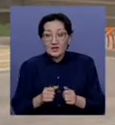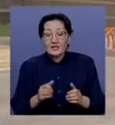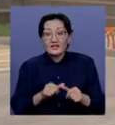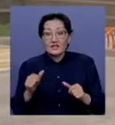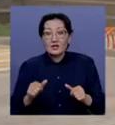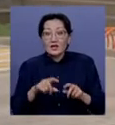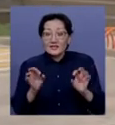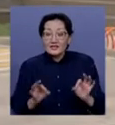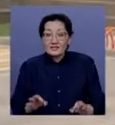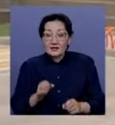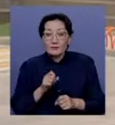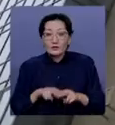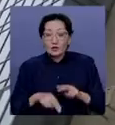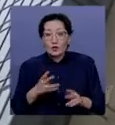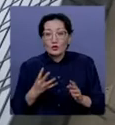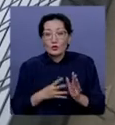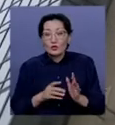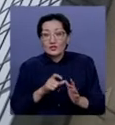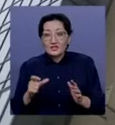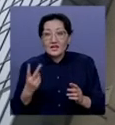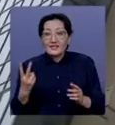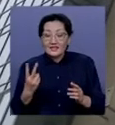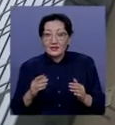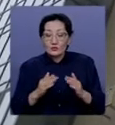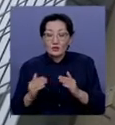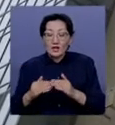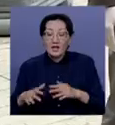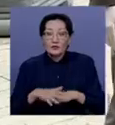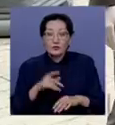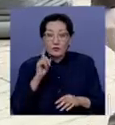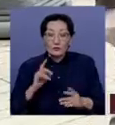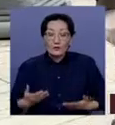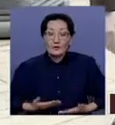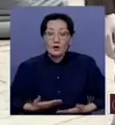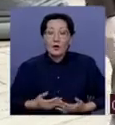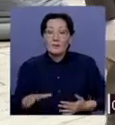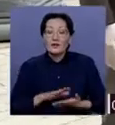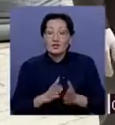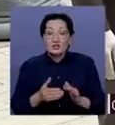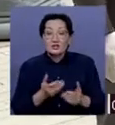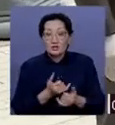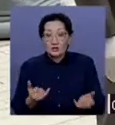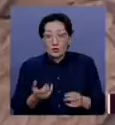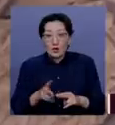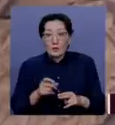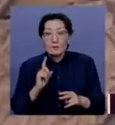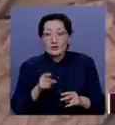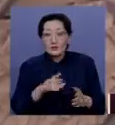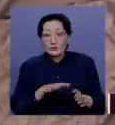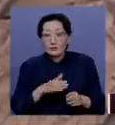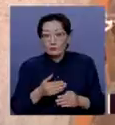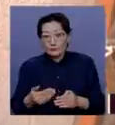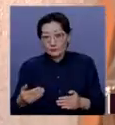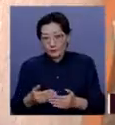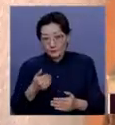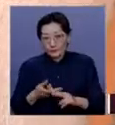ерекше дизайнмен жасалған 9 қабатты жаңа 2 тұрғын үйде халықтың жайлы өмір сүру үшін бар жағдай жасалған. Алайда осыдан бір жыл бұрын мұндағы